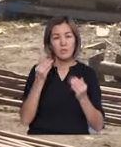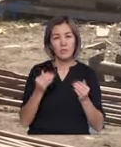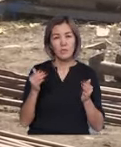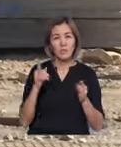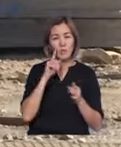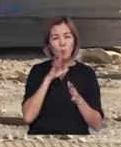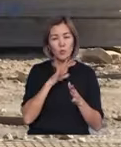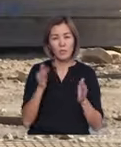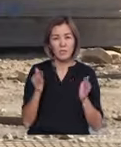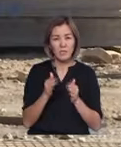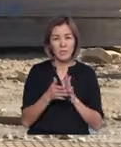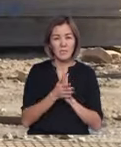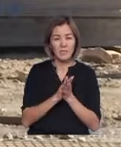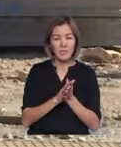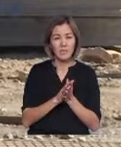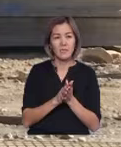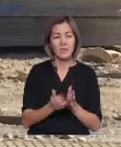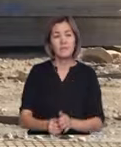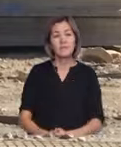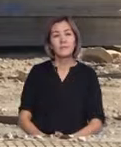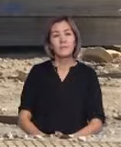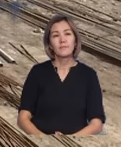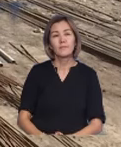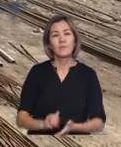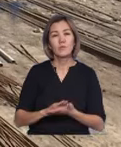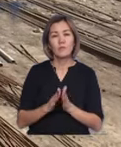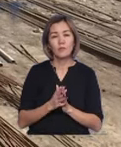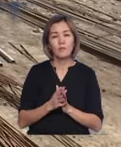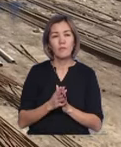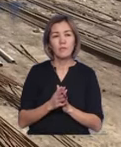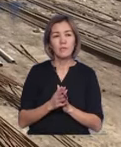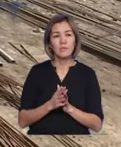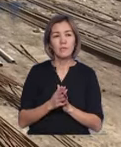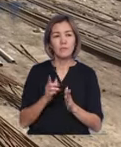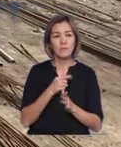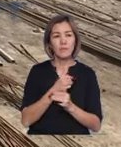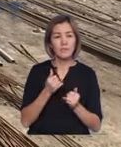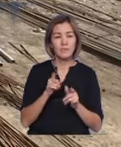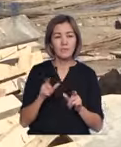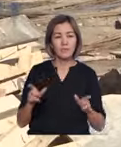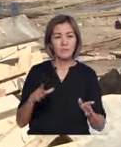неудобной и тесной что создавало неблагоприятные условия для пациентов и медицинского